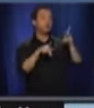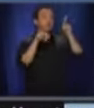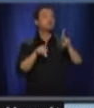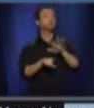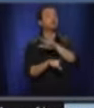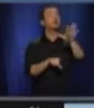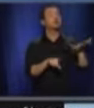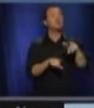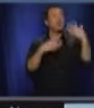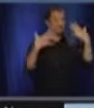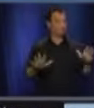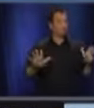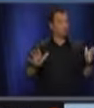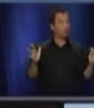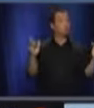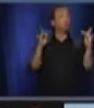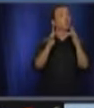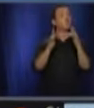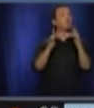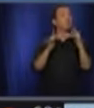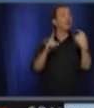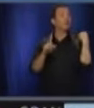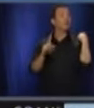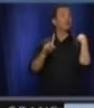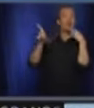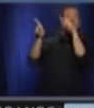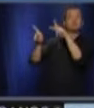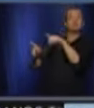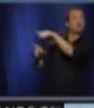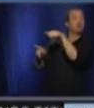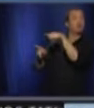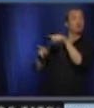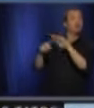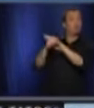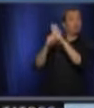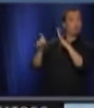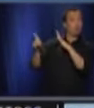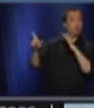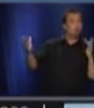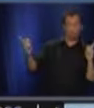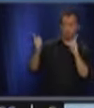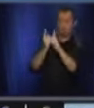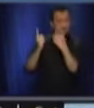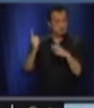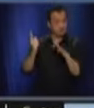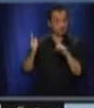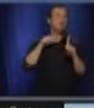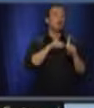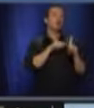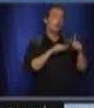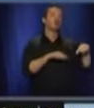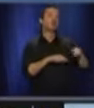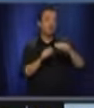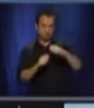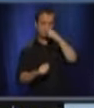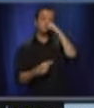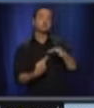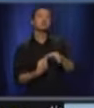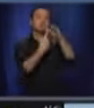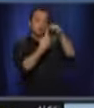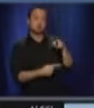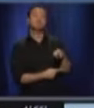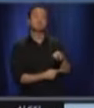été en contact direct avec un cas positif, ça c'est évident, ou si la santé publique vous le